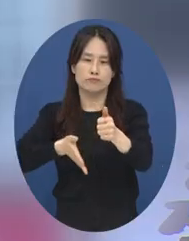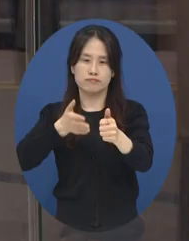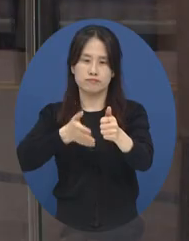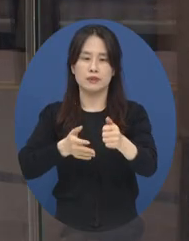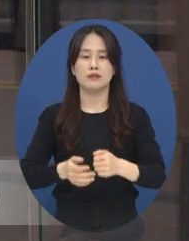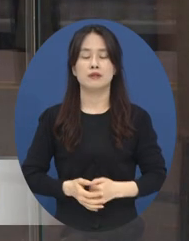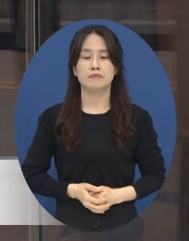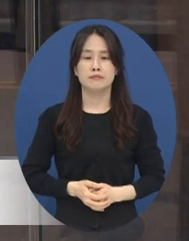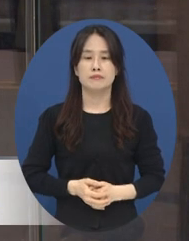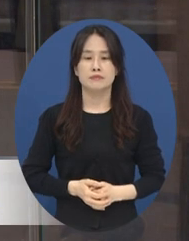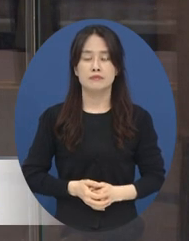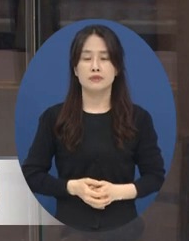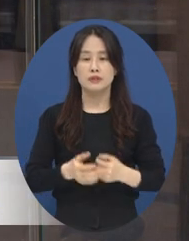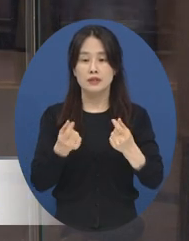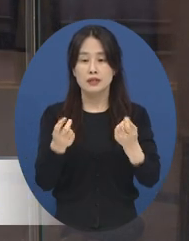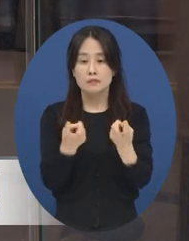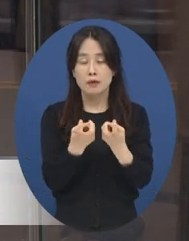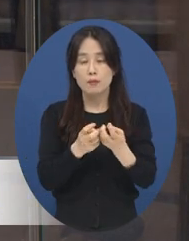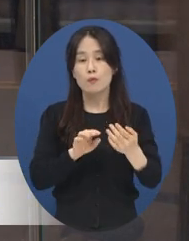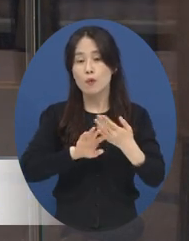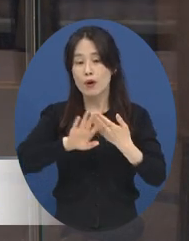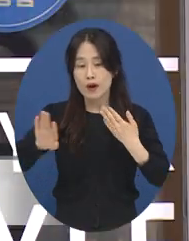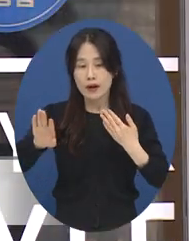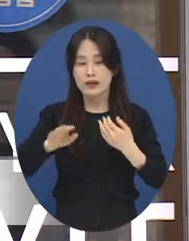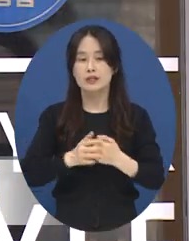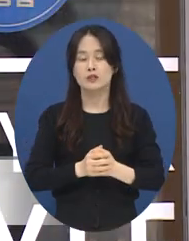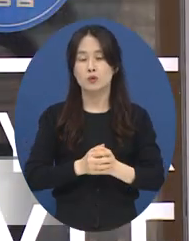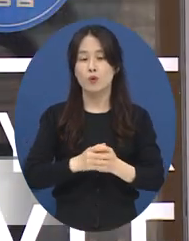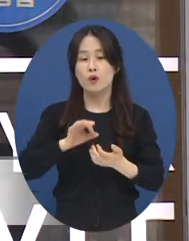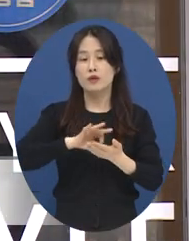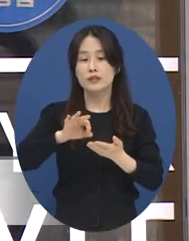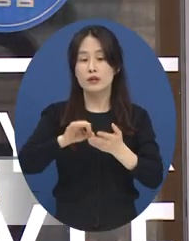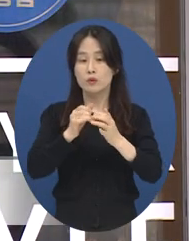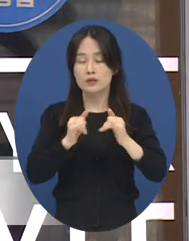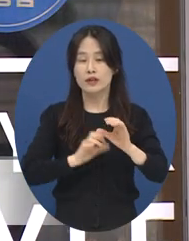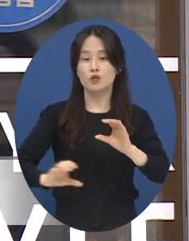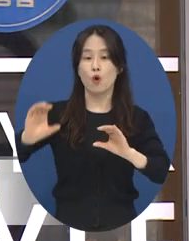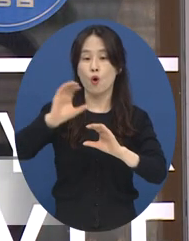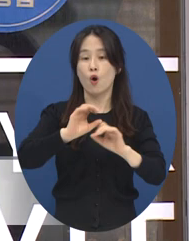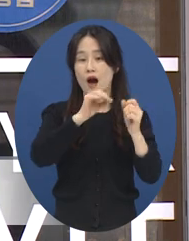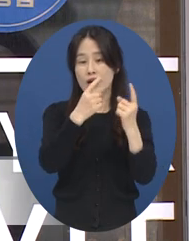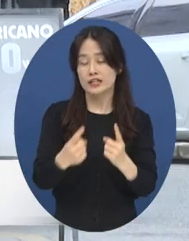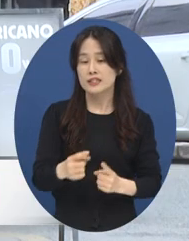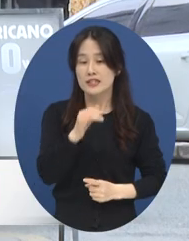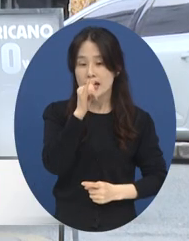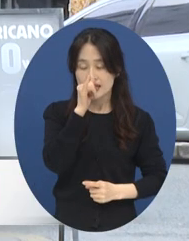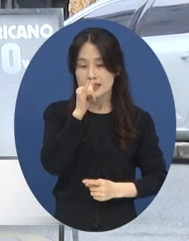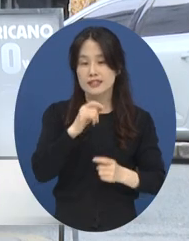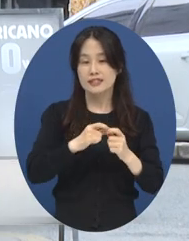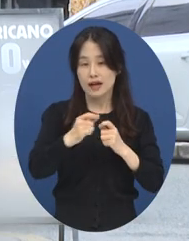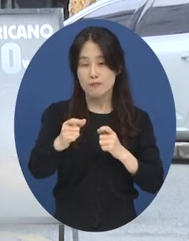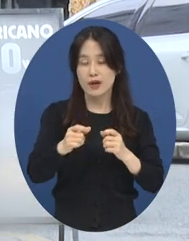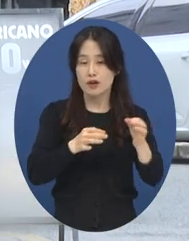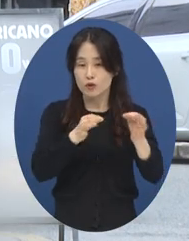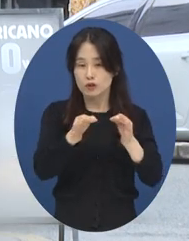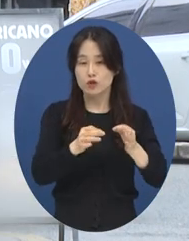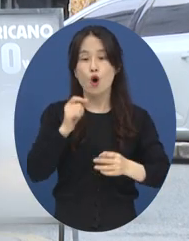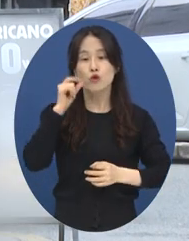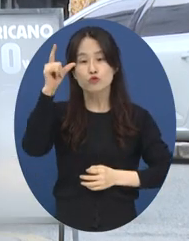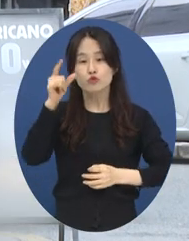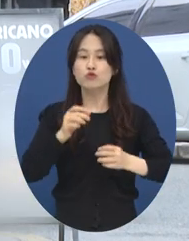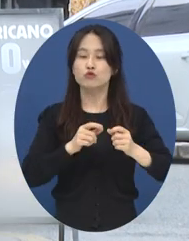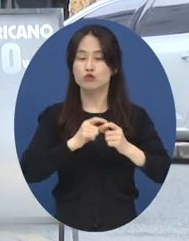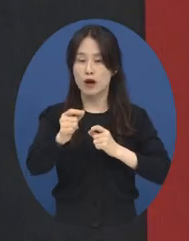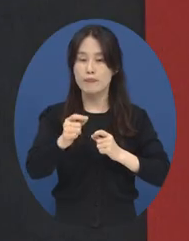당부했습니다. 경기도는 이 같은 조치 외에도 지역화폐 이용자에게 추가 할인 혜택을 제공하는 가맹점을